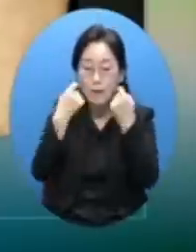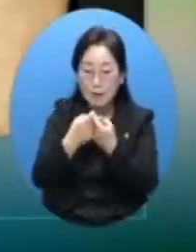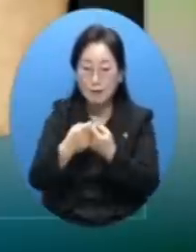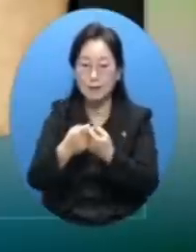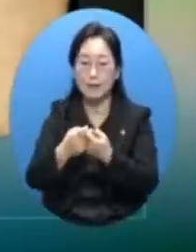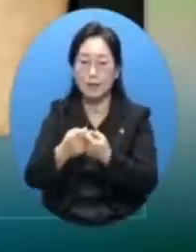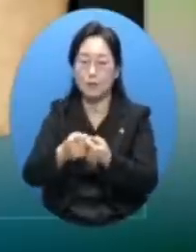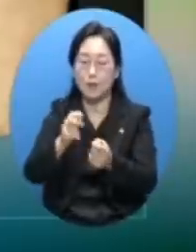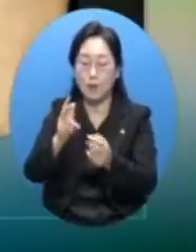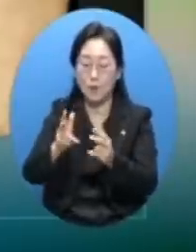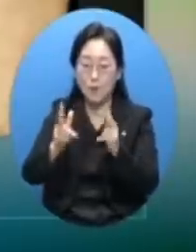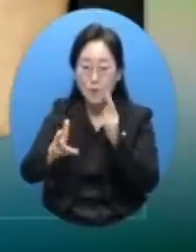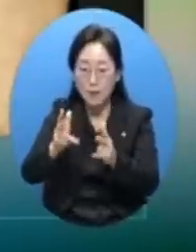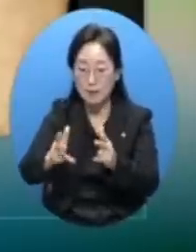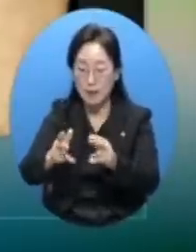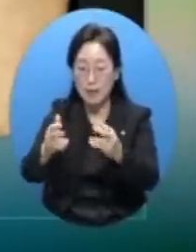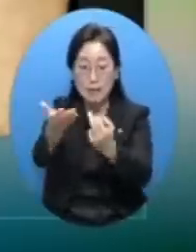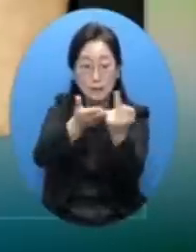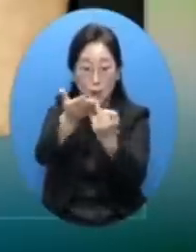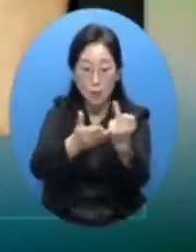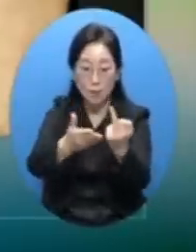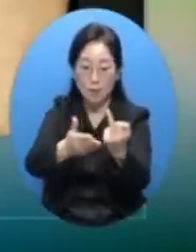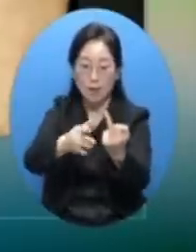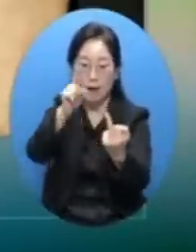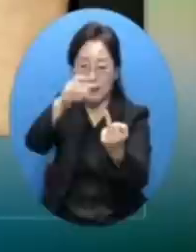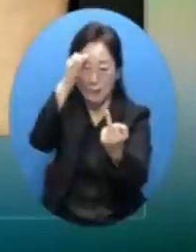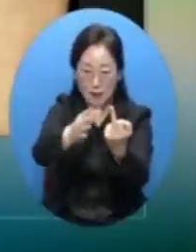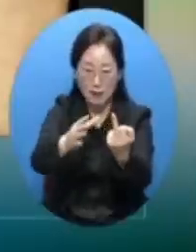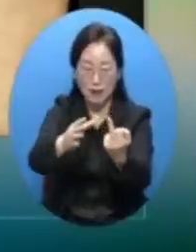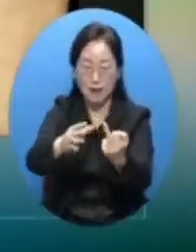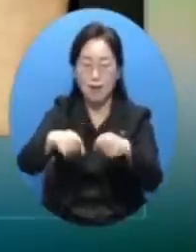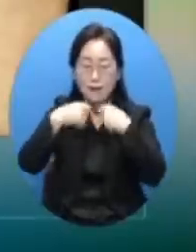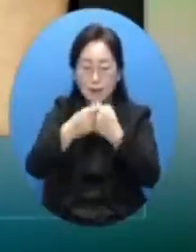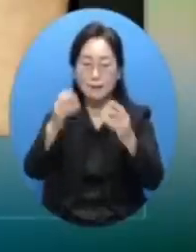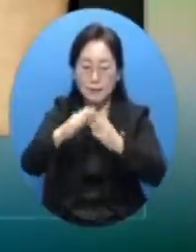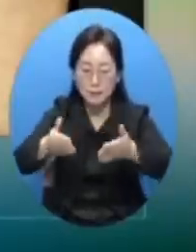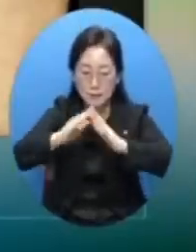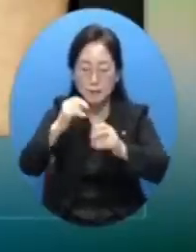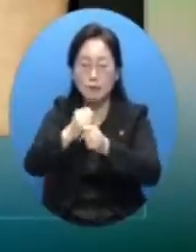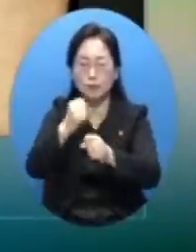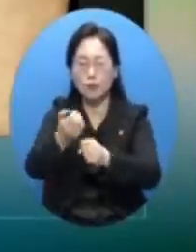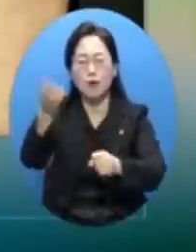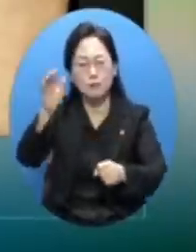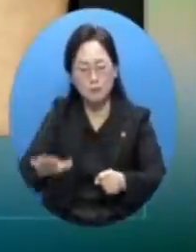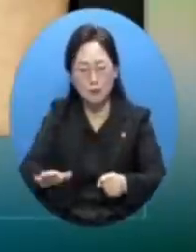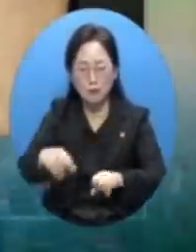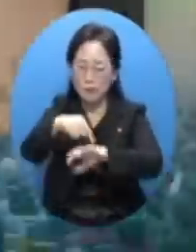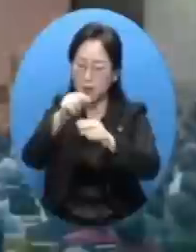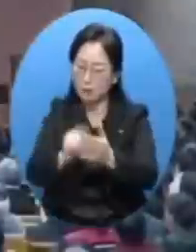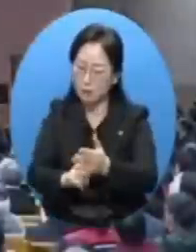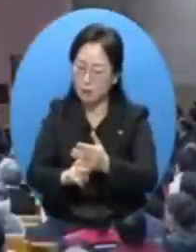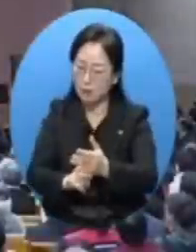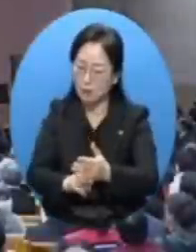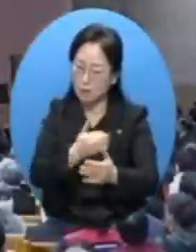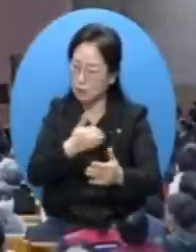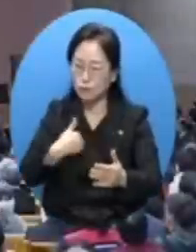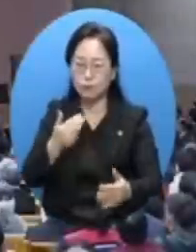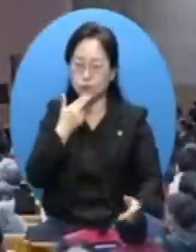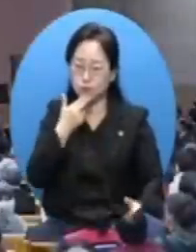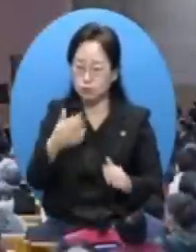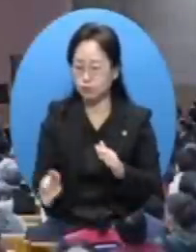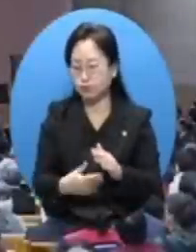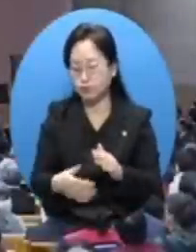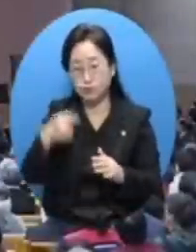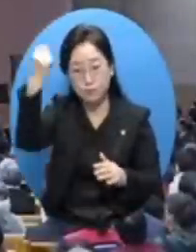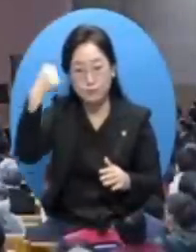그 회사 본부를 짓고 헬리콥터도 사고 그랬는데 이 물질이 그 마음을 채우지 못했습니다. 마음의 공허함을 느꼈습니다.